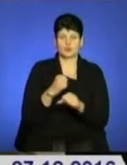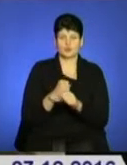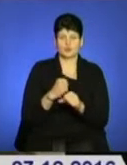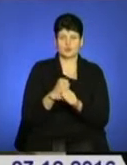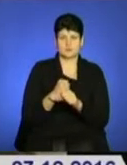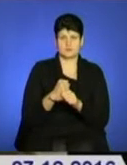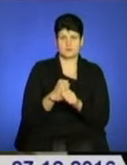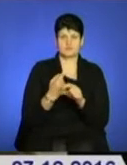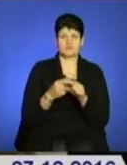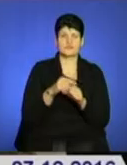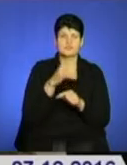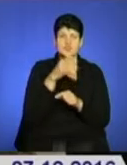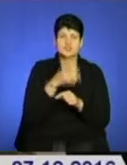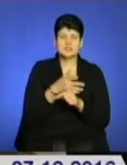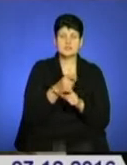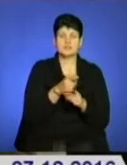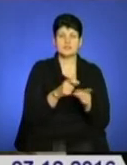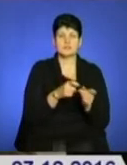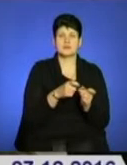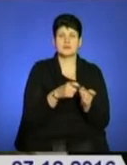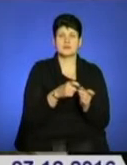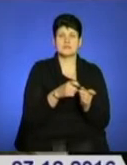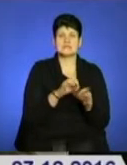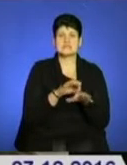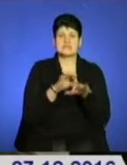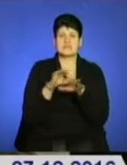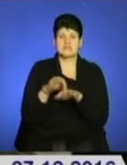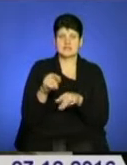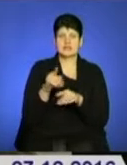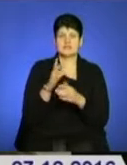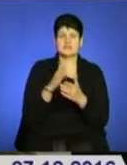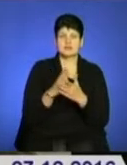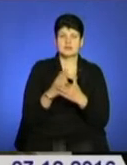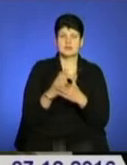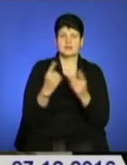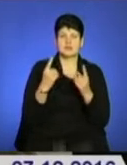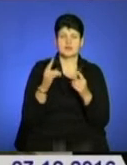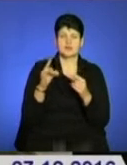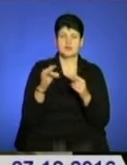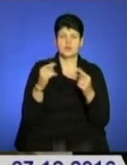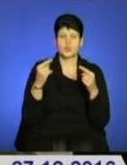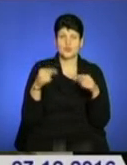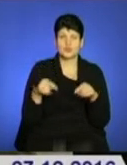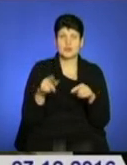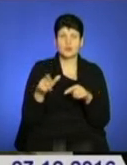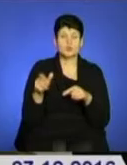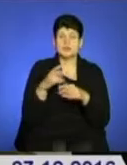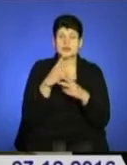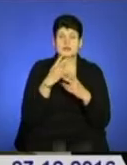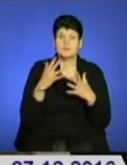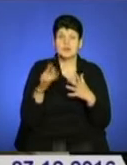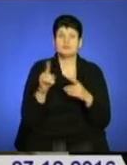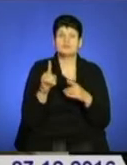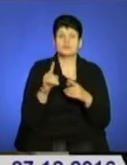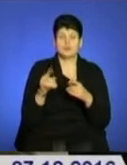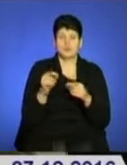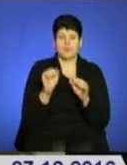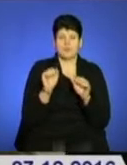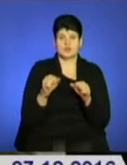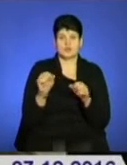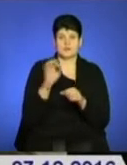що в даний час його завести, там є суцільна руїна, і людина просто не бачить, а під що ж його можна